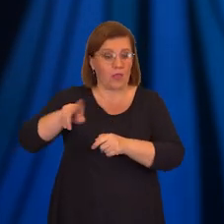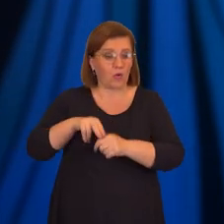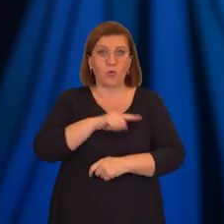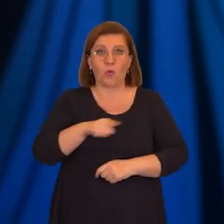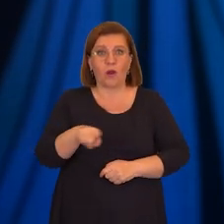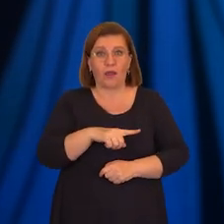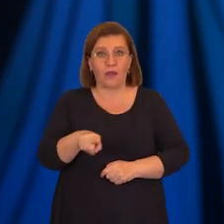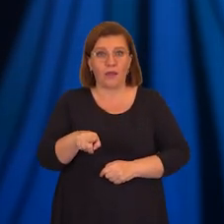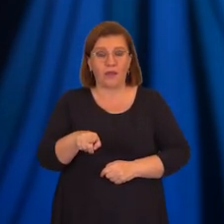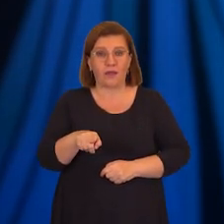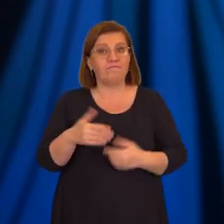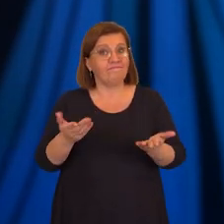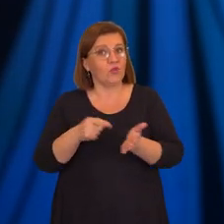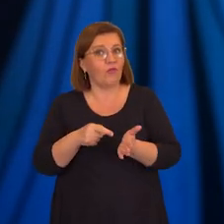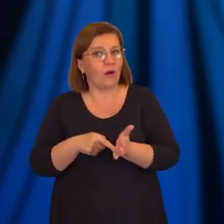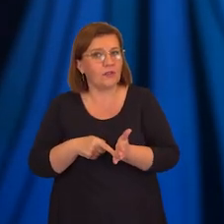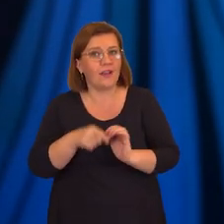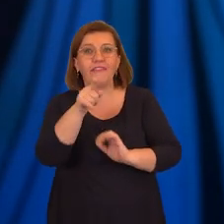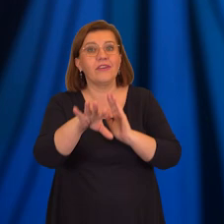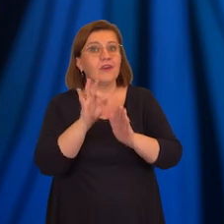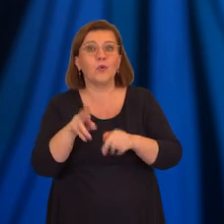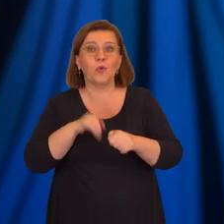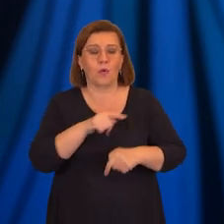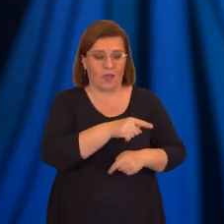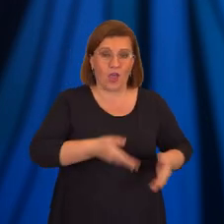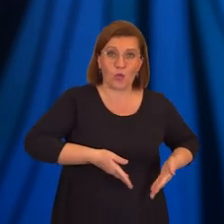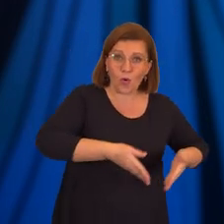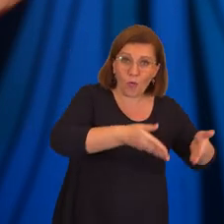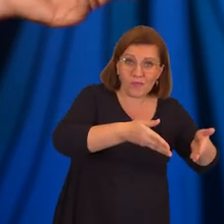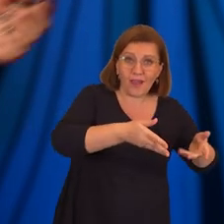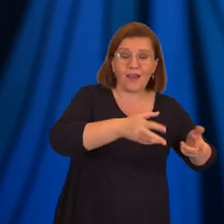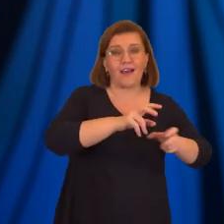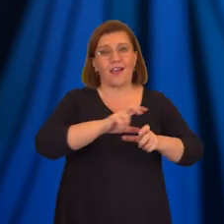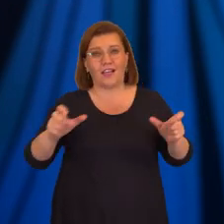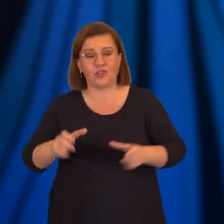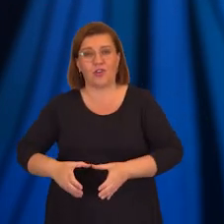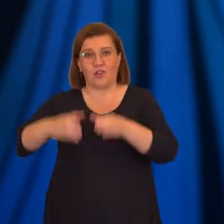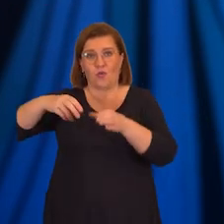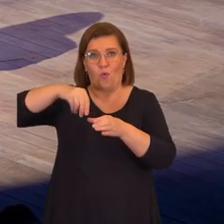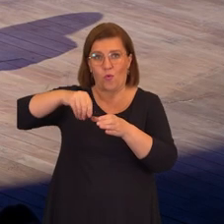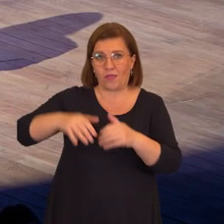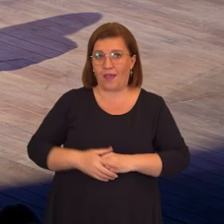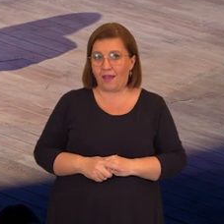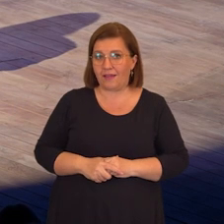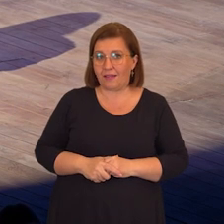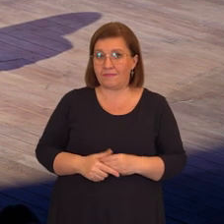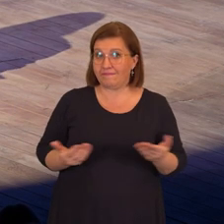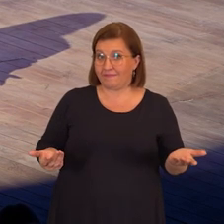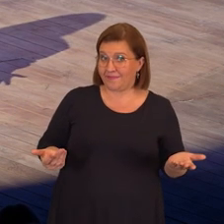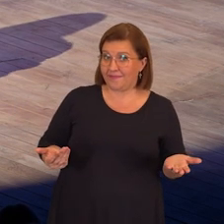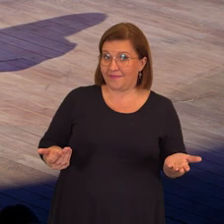No właśnie. Co byście wybrali? Trumnę czy urnę?